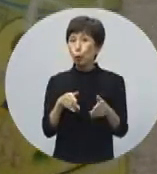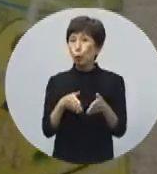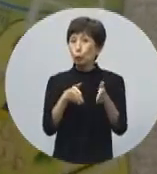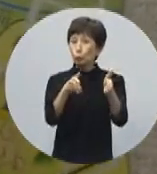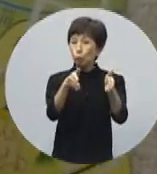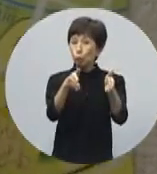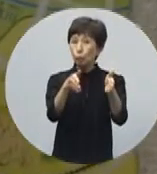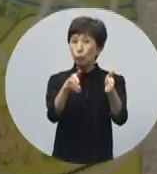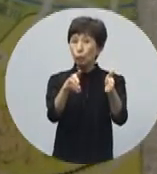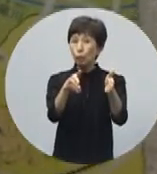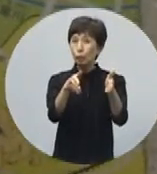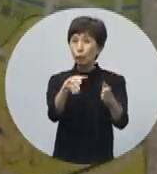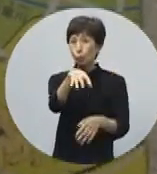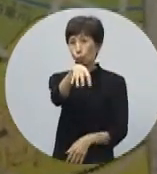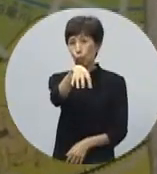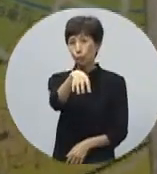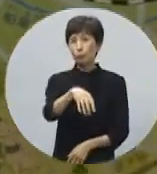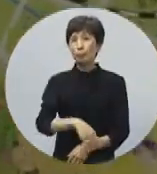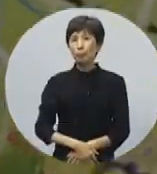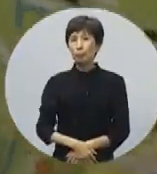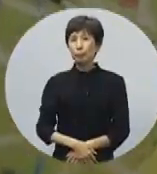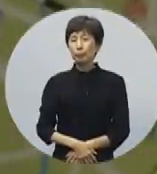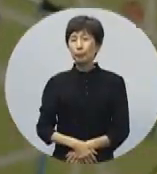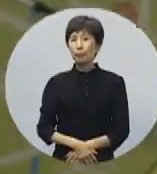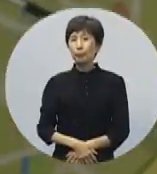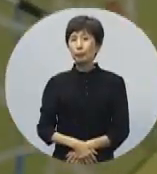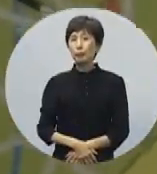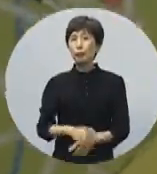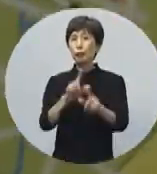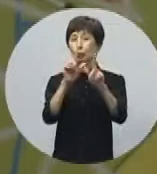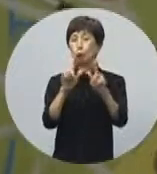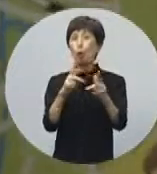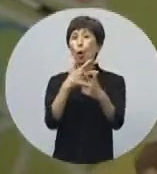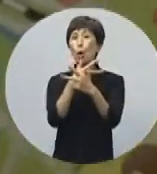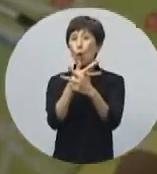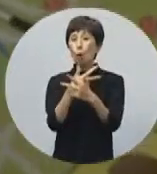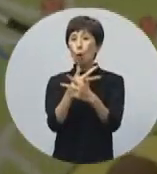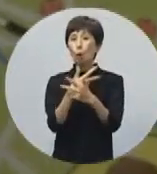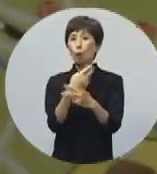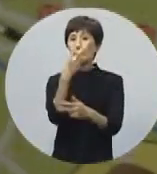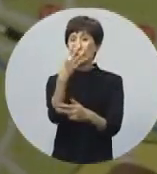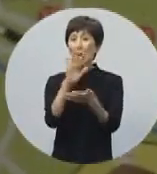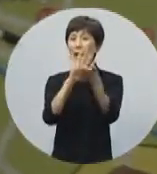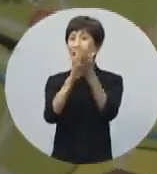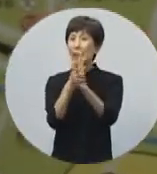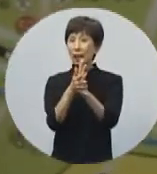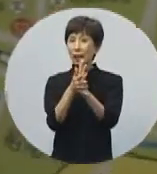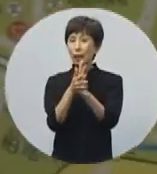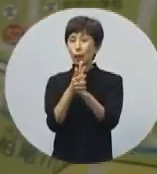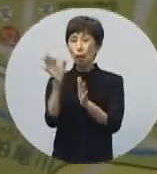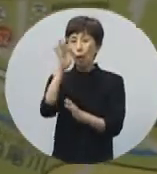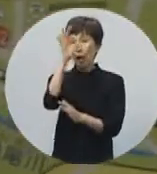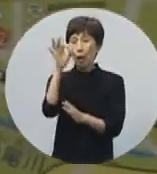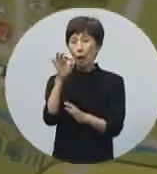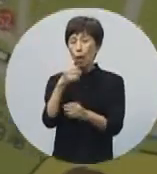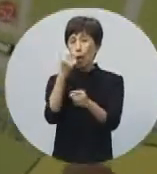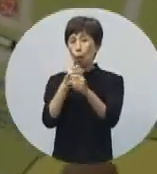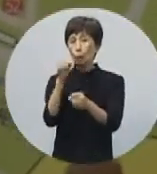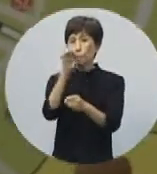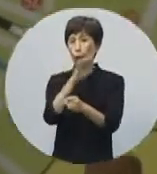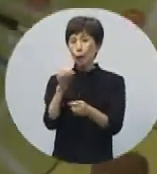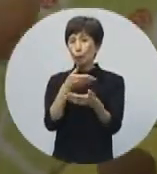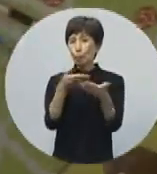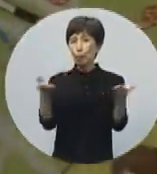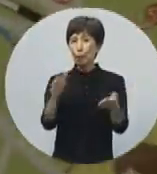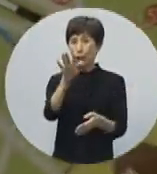はい、それの出口のところに東北3県、うん、岩手、宮城、福島の観光物産プラザがあります